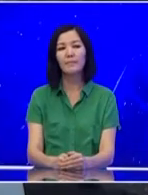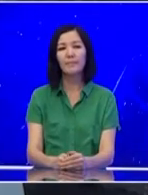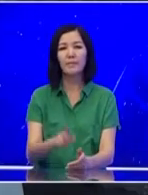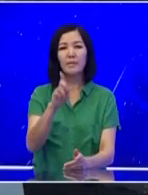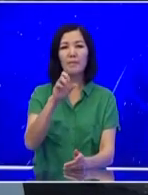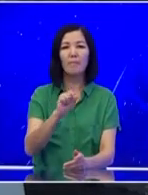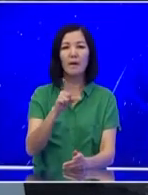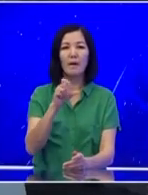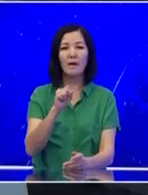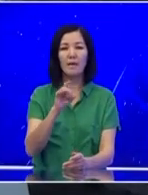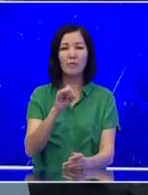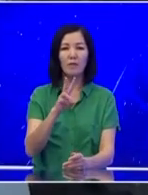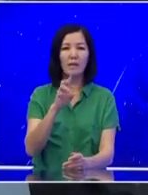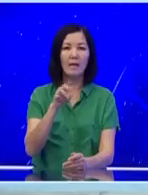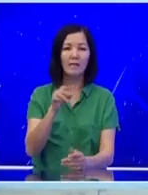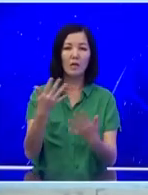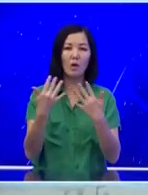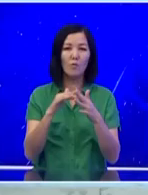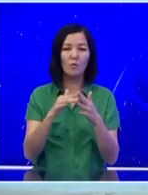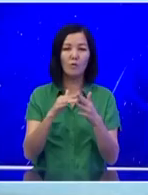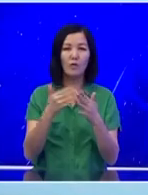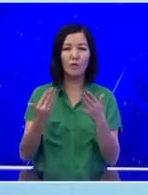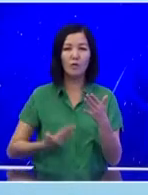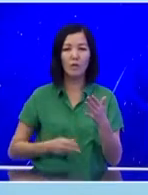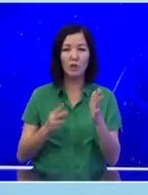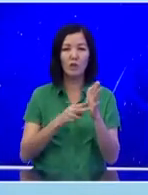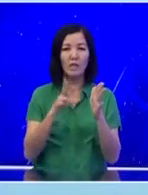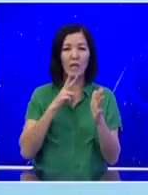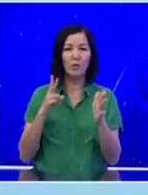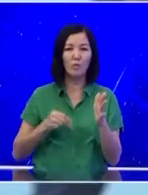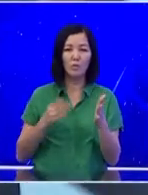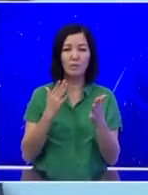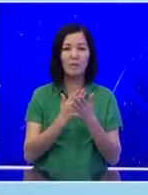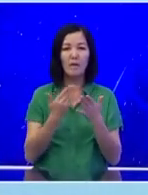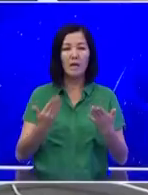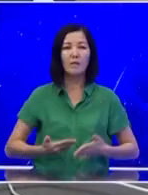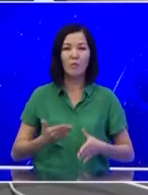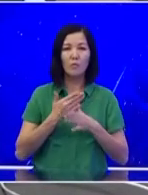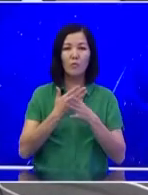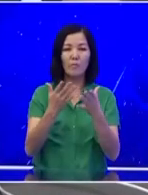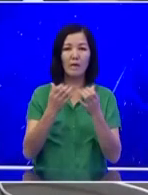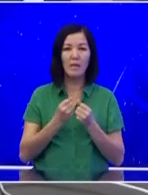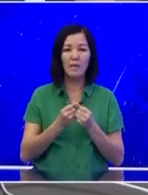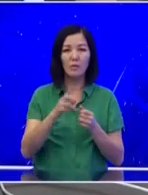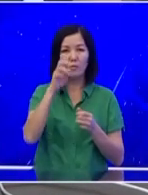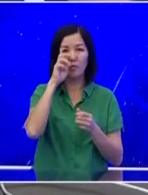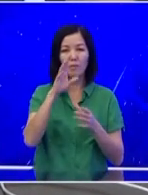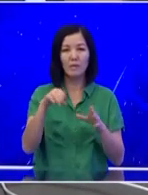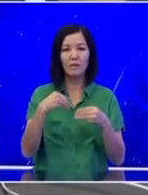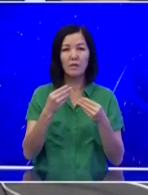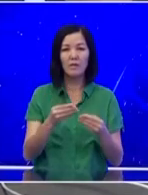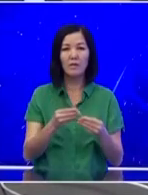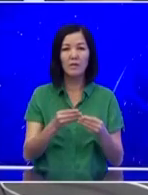Бахаргүл Халметова Надека ауылының тұрғыны. Көп балалы ана, 7 қызы бар. Атаулы әлеуметтік көмек алады. Десе де үкімет жәрдемімен жайбарақат жүрген